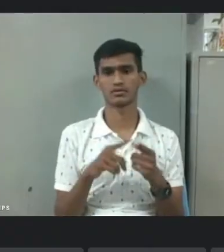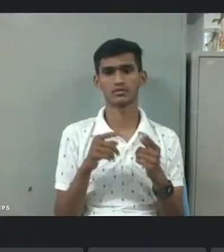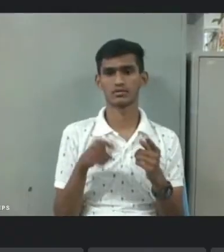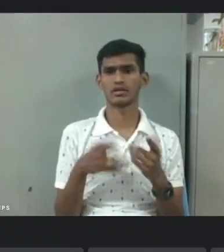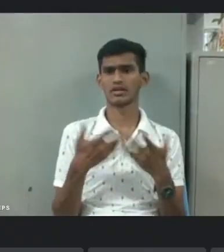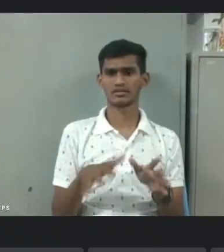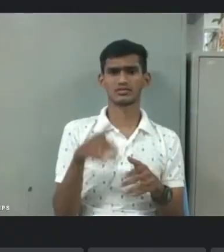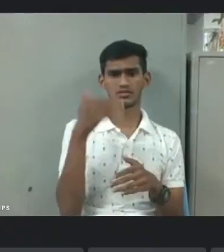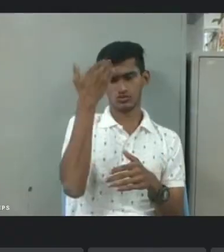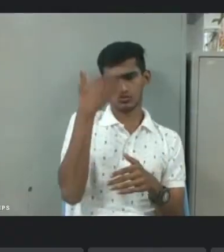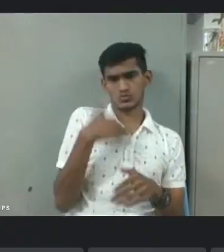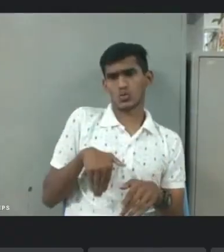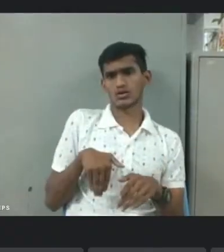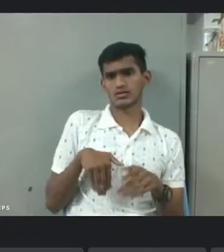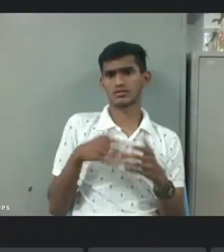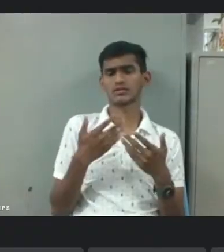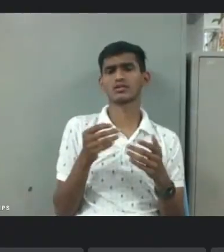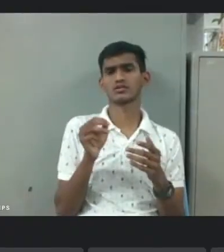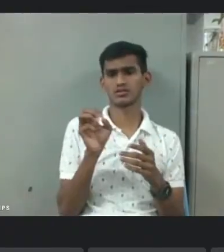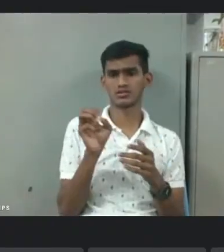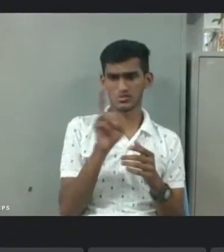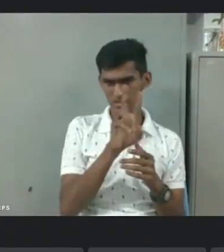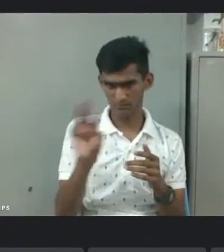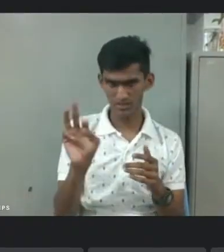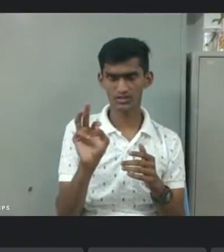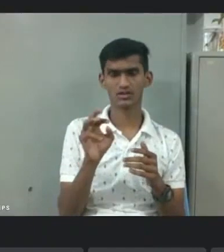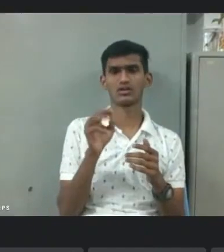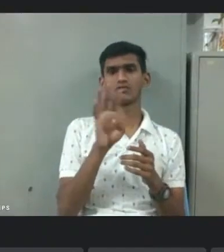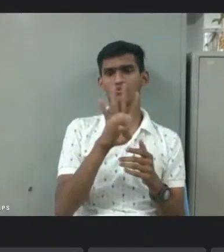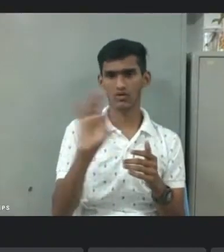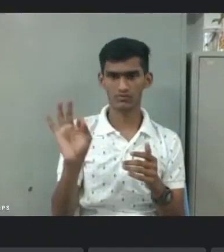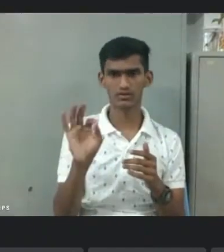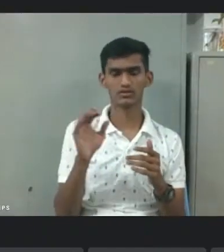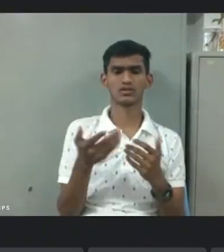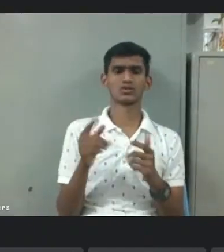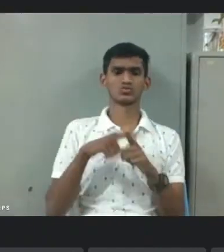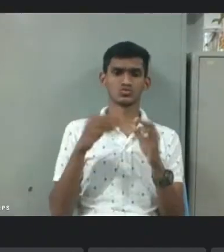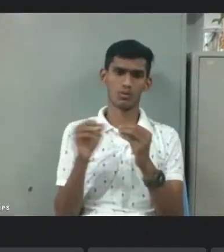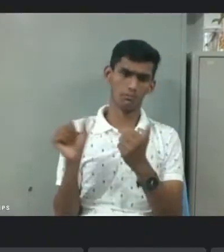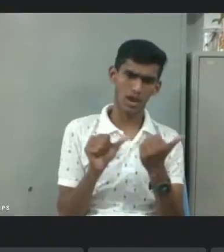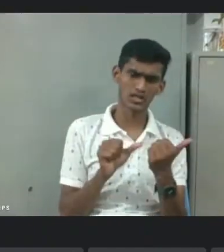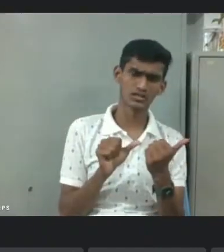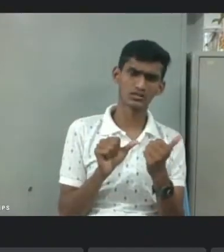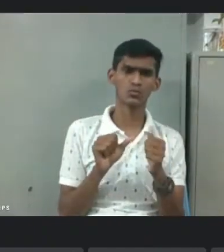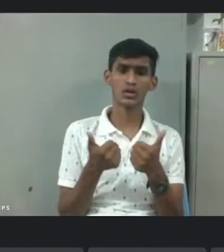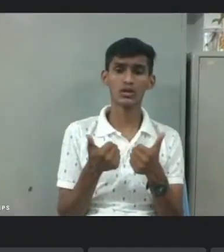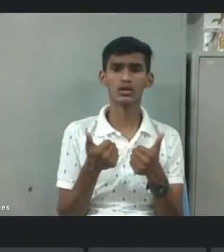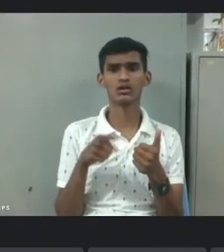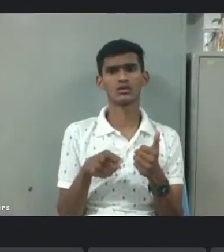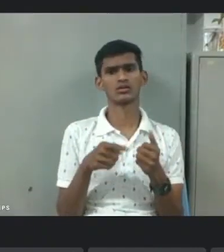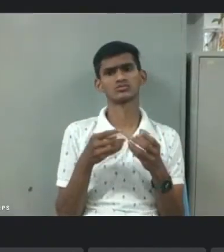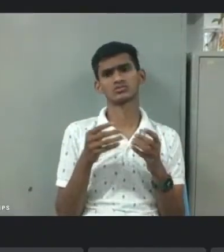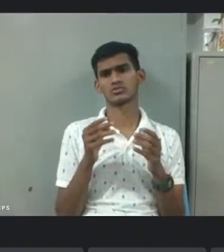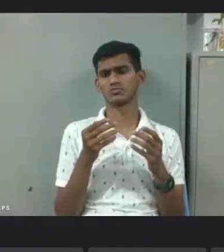സ്ട്രോക്കുകൾ ചിലപ്പോൾ 2 ആഴ്ചയ്ക്കുള്ളിൽ 3 ആഴ്ചയ്ക്കുള്ളിൽ വന്ന് തിരിച്ച് അവർ ജോലിയിലേക്ക് പ്രവേശിക്കുന്നുണ്ടെങ്കിൽ ചിലപ്പോൾ